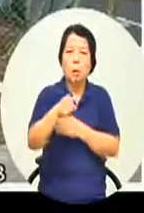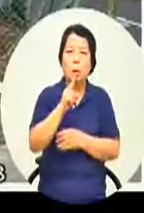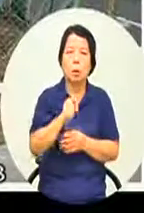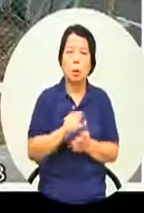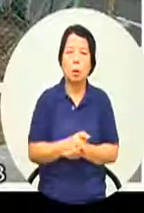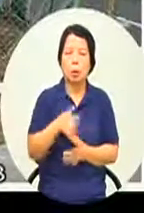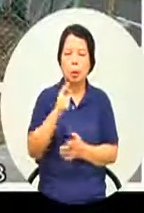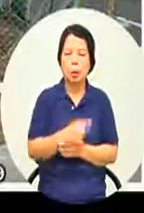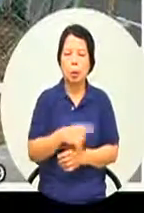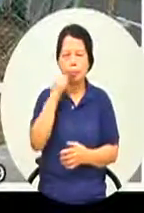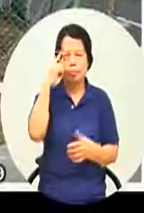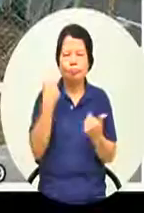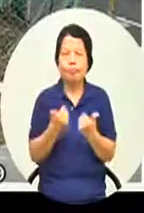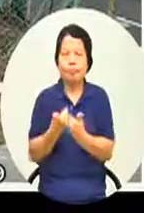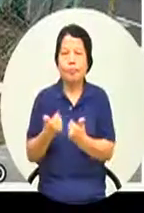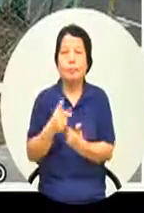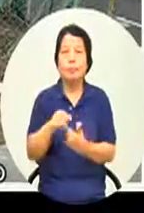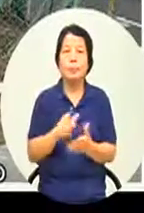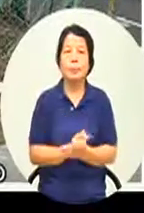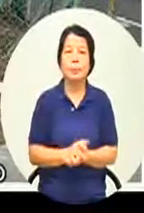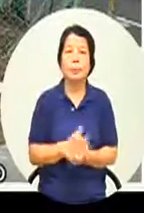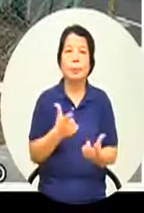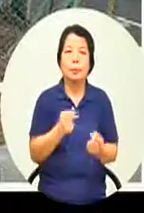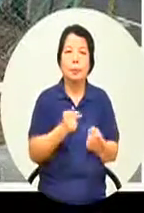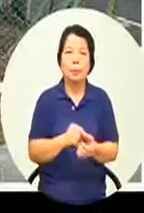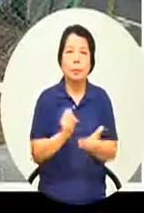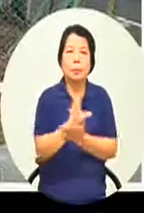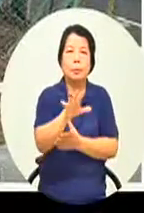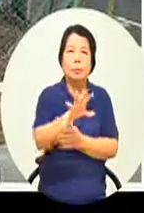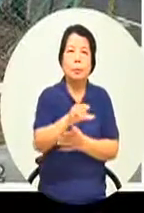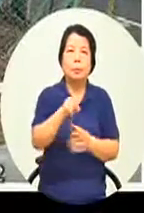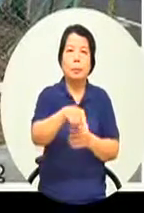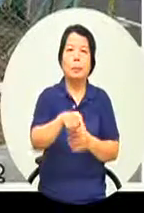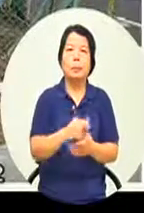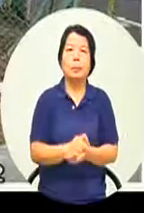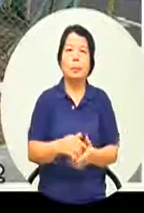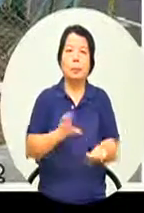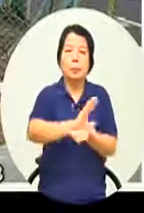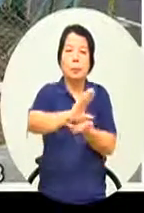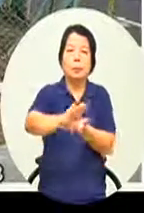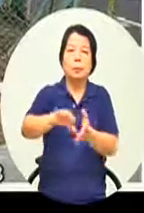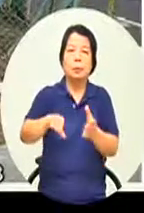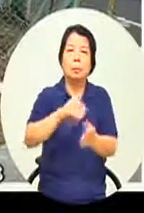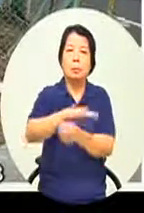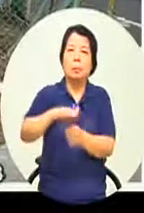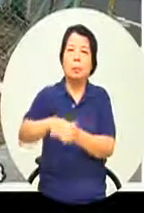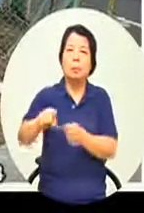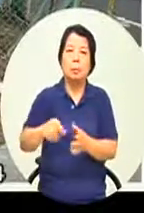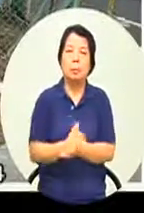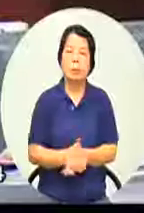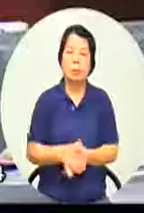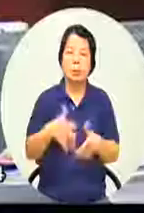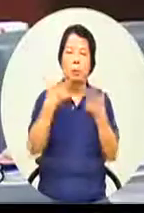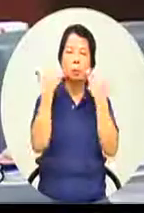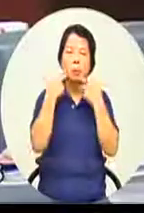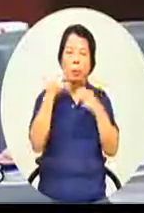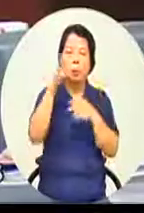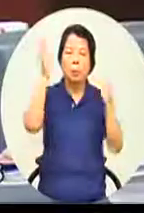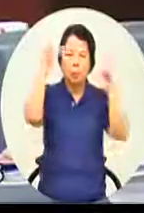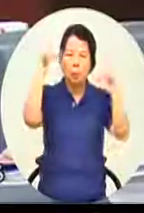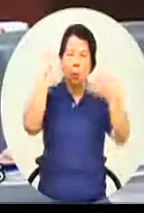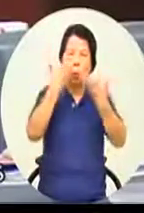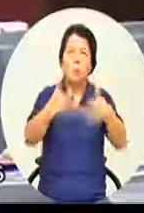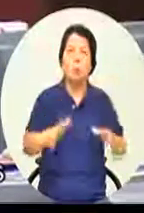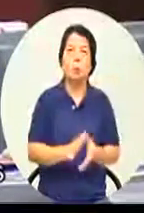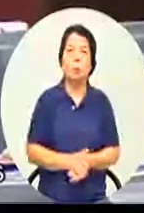反弹了哈，这个地方。包括我刚刚秀给局长你看的那个停车的空间，那个野狗哈多到不可。